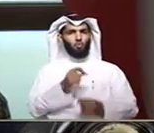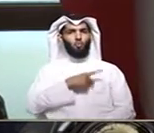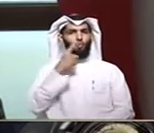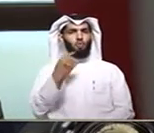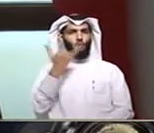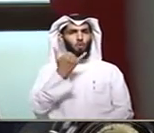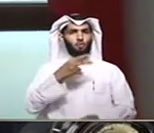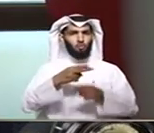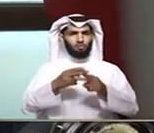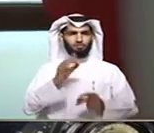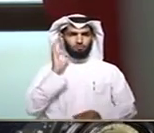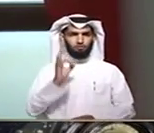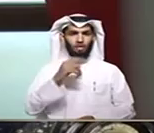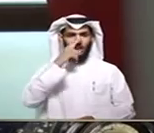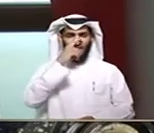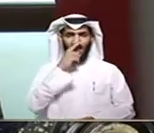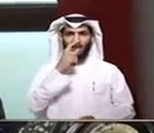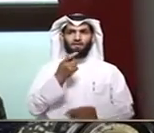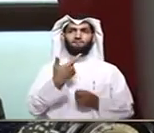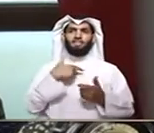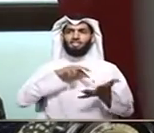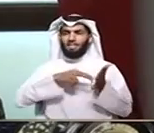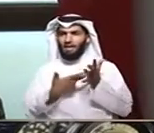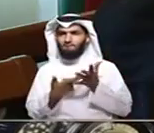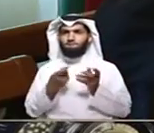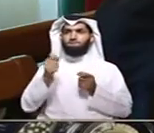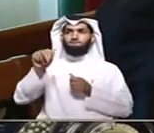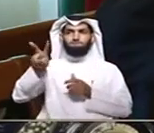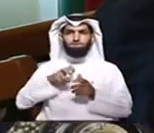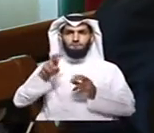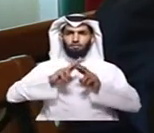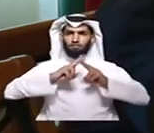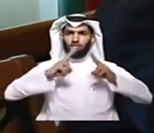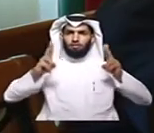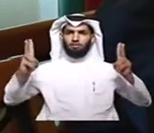الكويتيين على توزيع مصادر الدخل في مواجهة التحديات